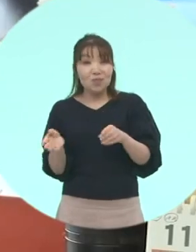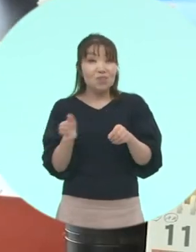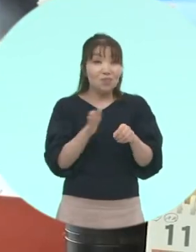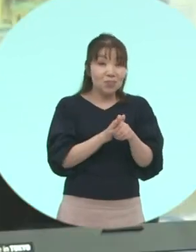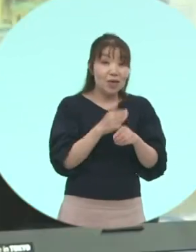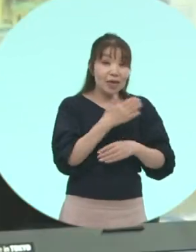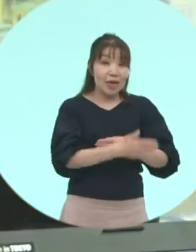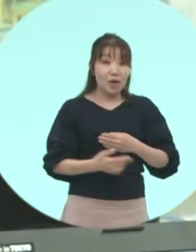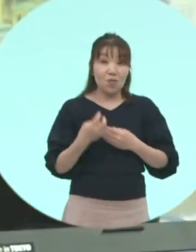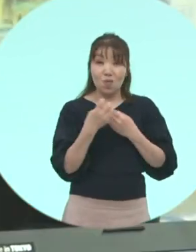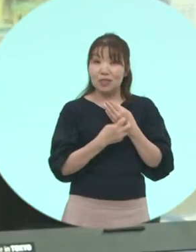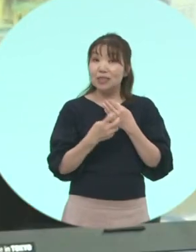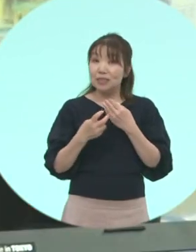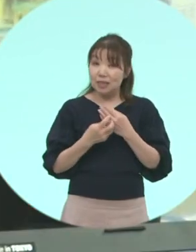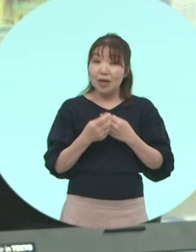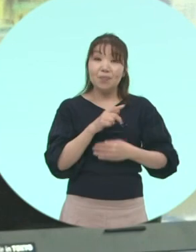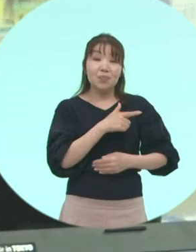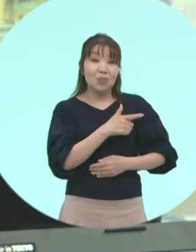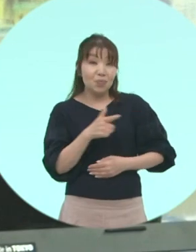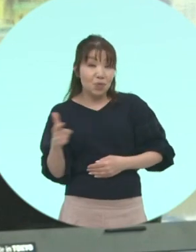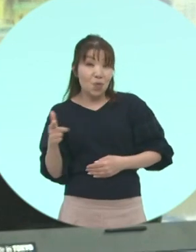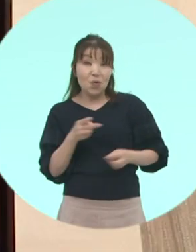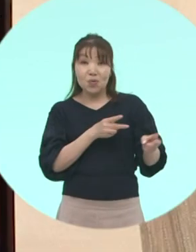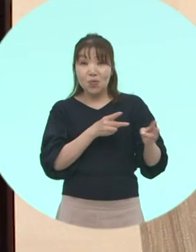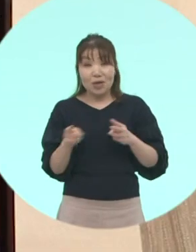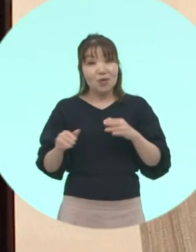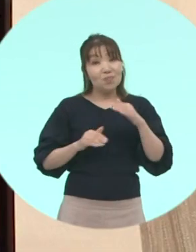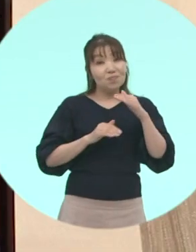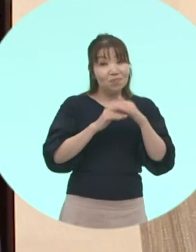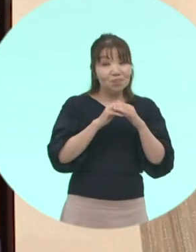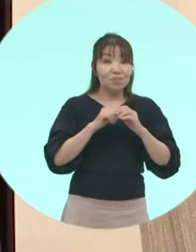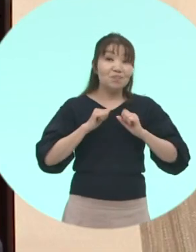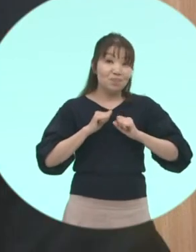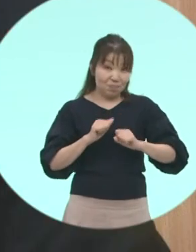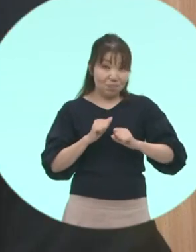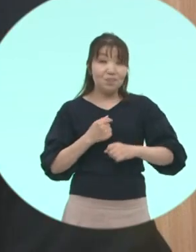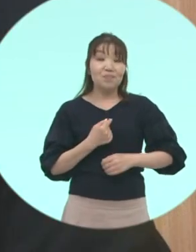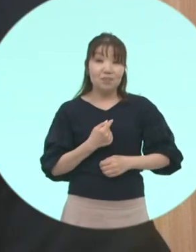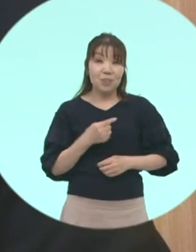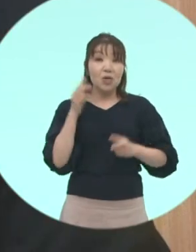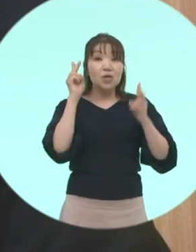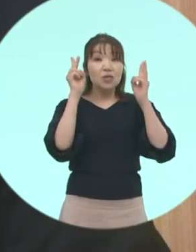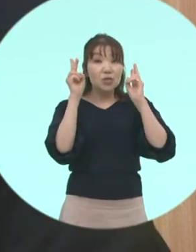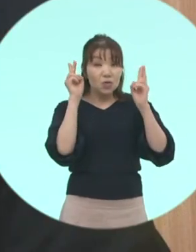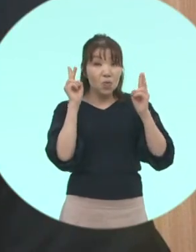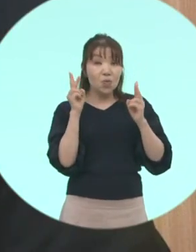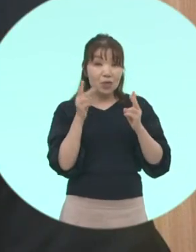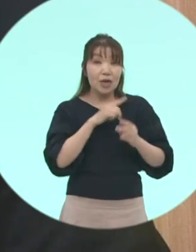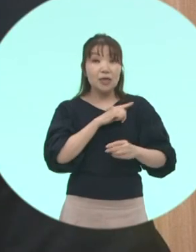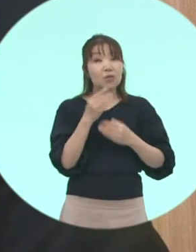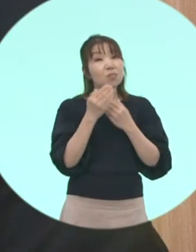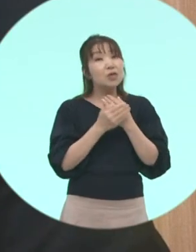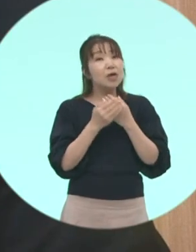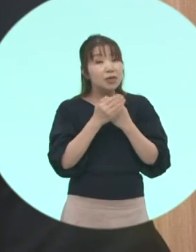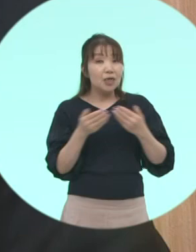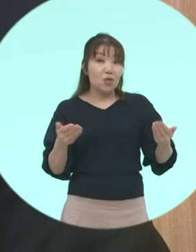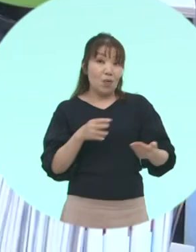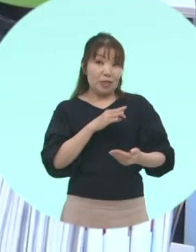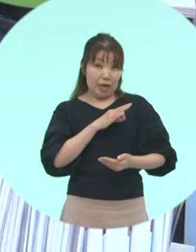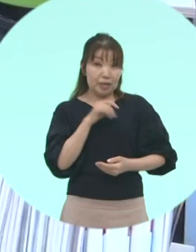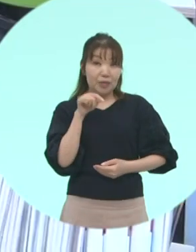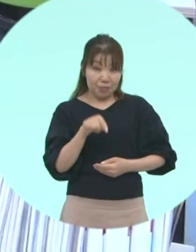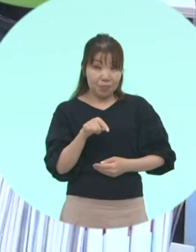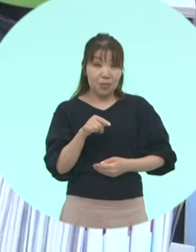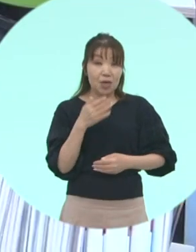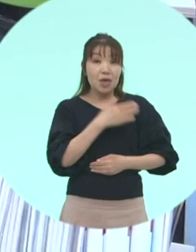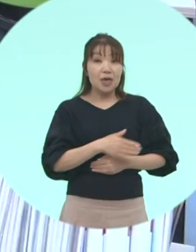健康診断、それからメンタルケアの制度を充実したいと取り組んでまいりました。 企業っていうのは社員が第一ですので、